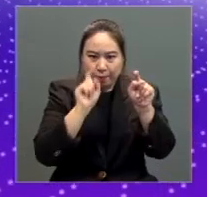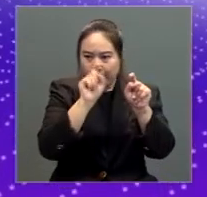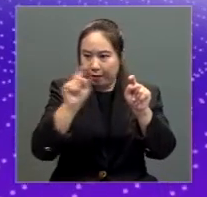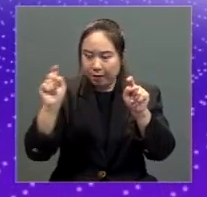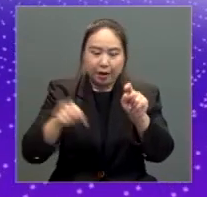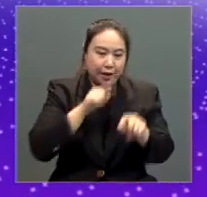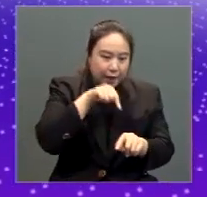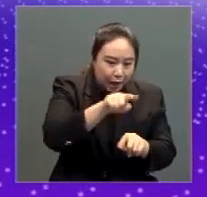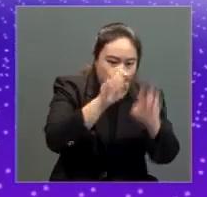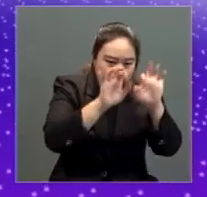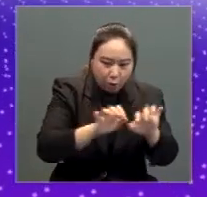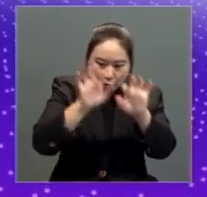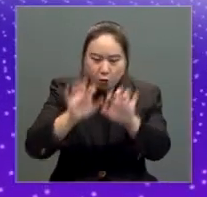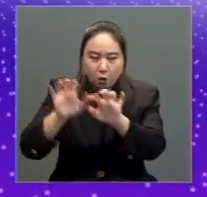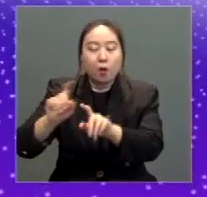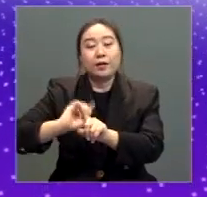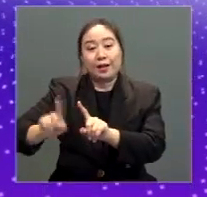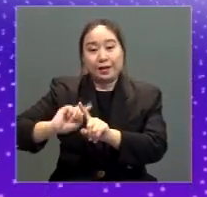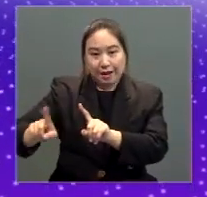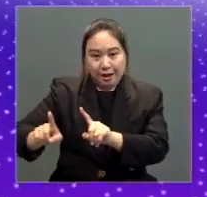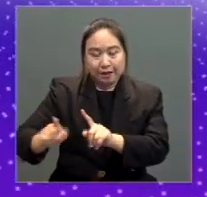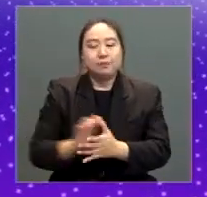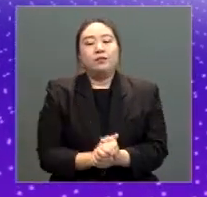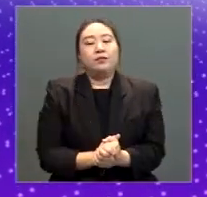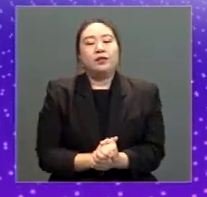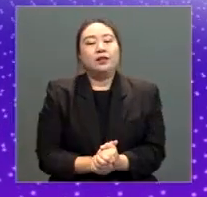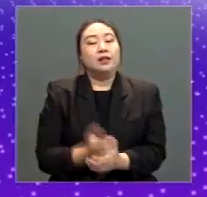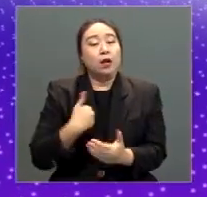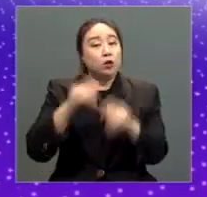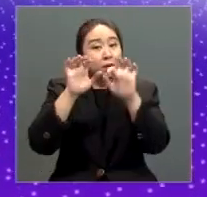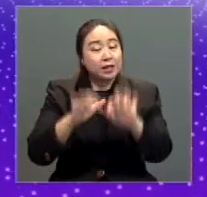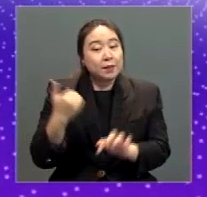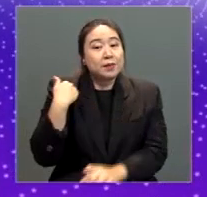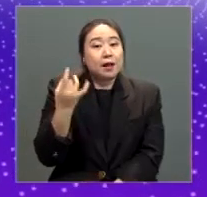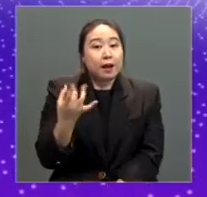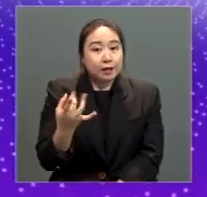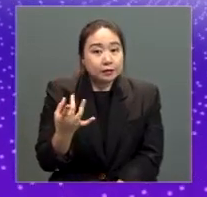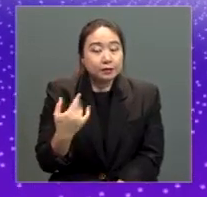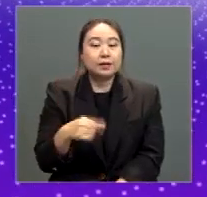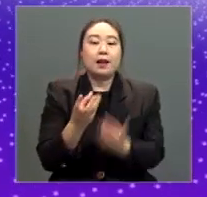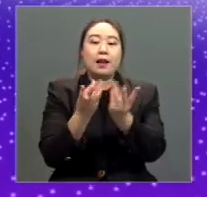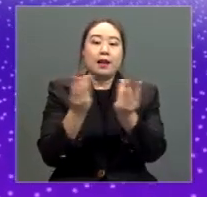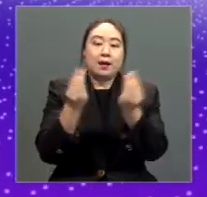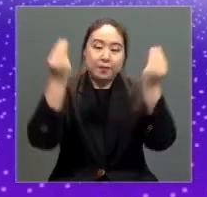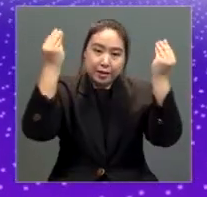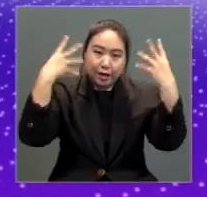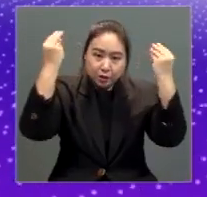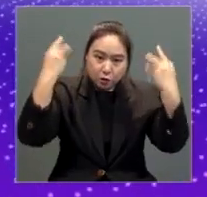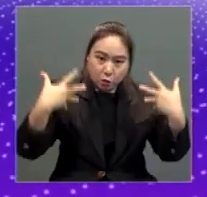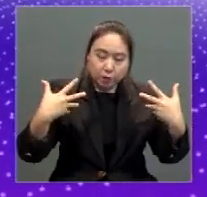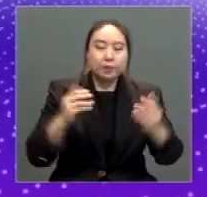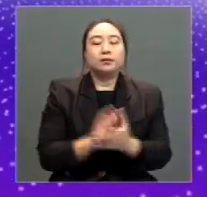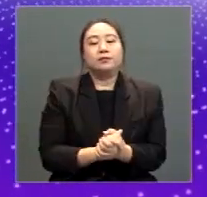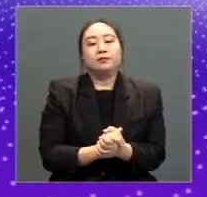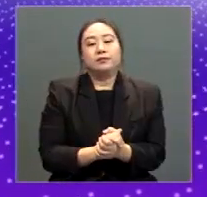ไปกรอกรายละเอียดได้นะคะรายละเอียดที่ต่างๆที่เราจะเข้าไปกรอกก็จะมีทั้งหมายเลขบัตรประจำตัวประชาชน